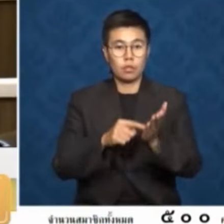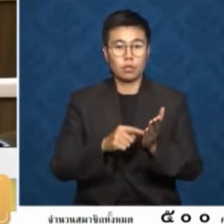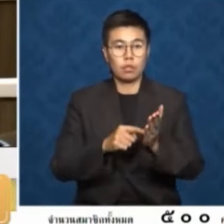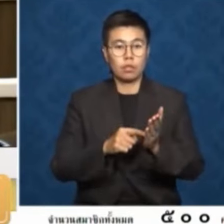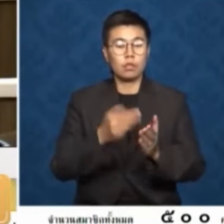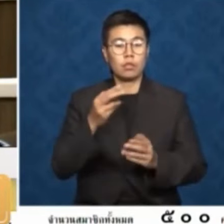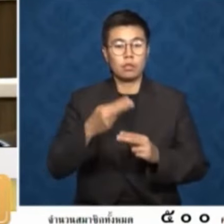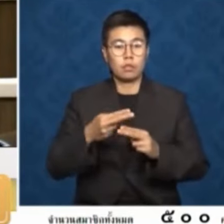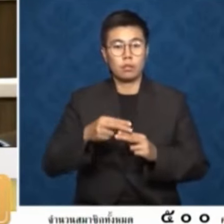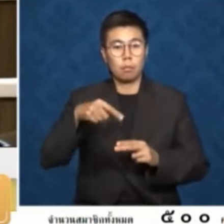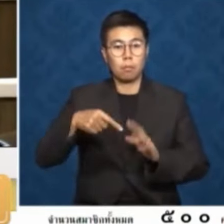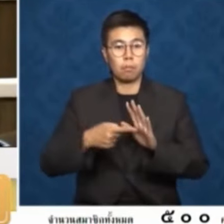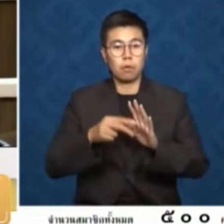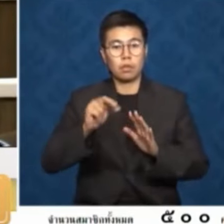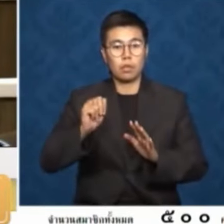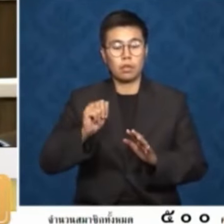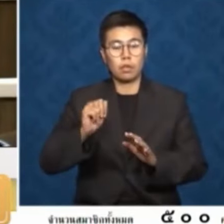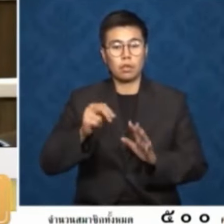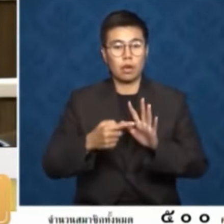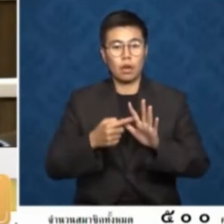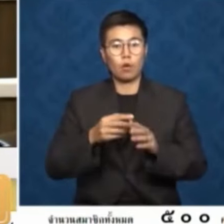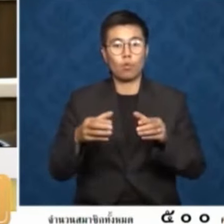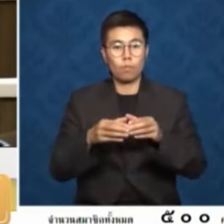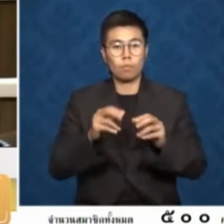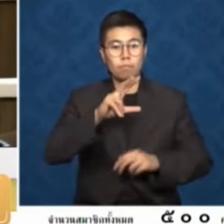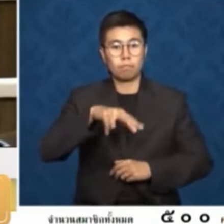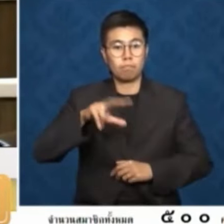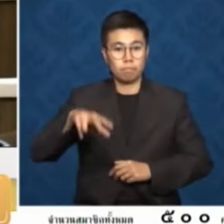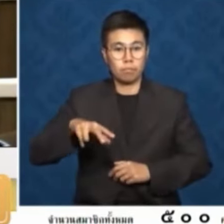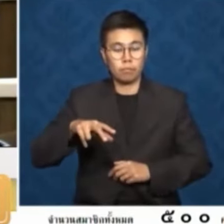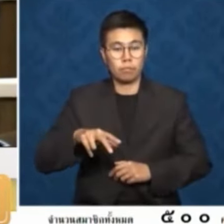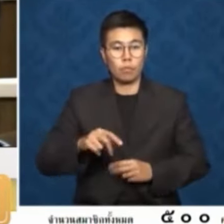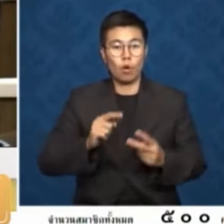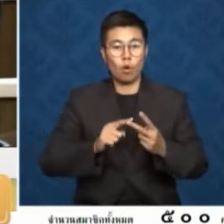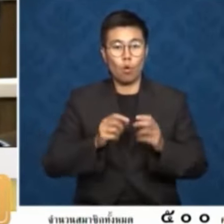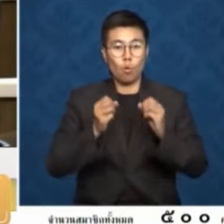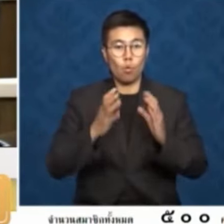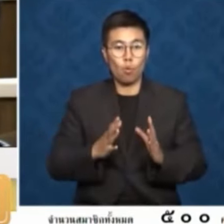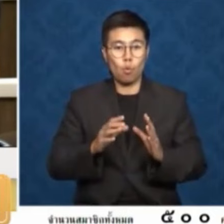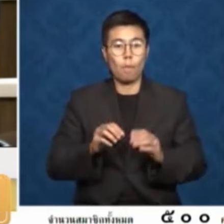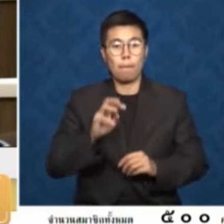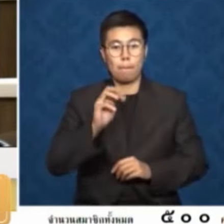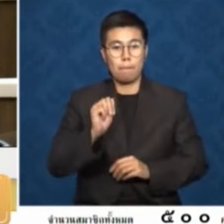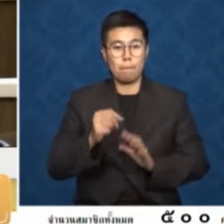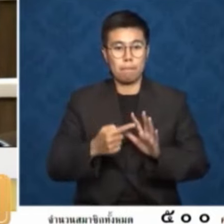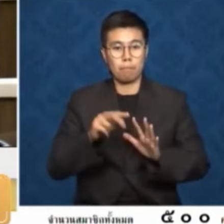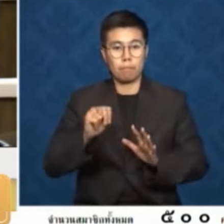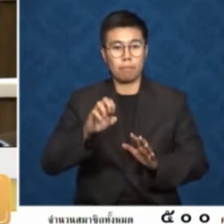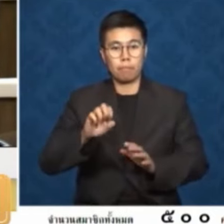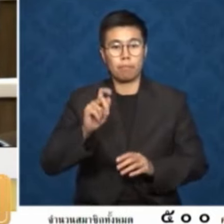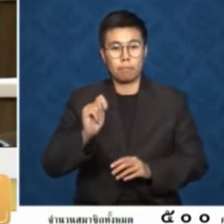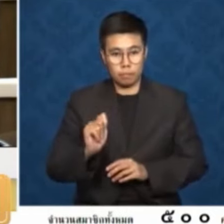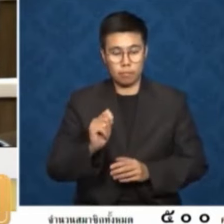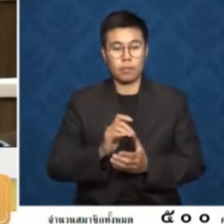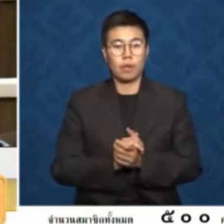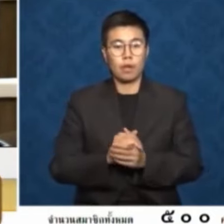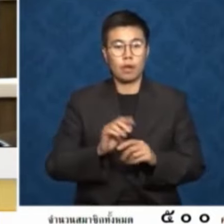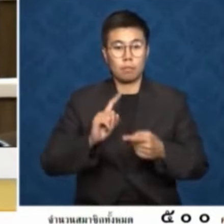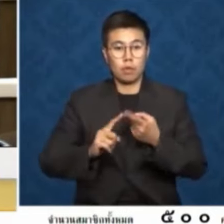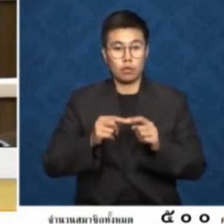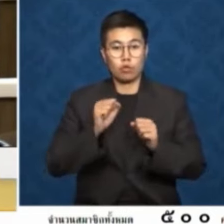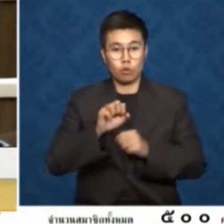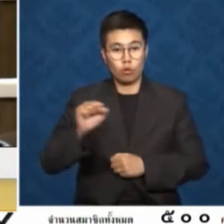นาสัมปโสพรรคเพื่อไทยและครูบานิชสังพุ่มตลอดจนเพื่อนสมาชิกอีก2ท่